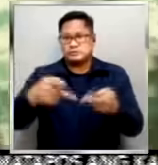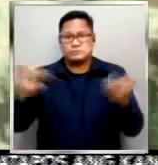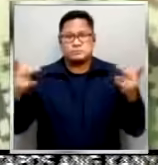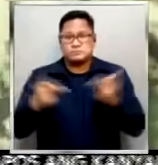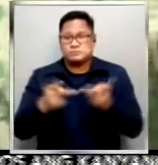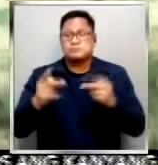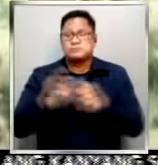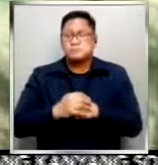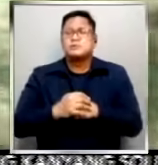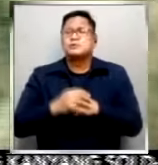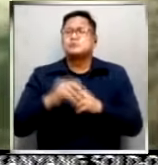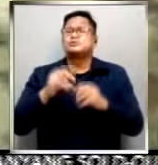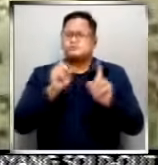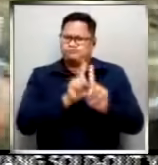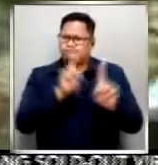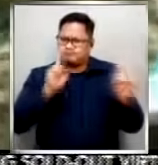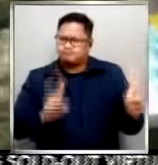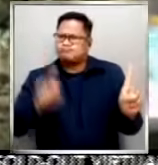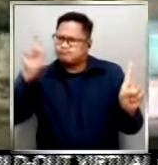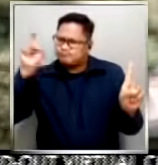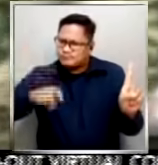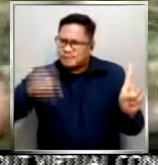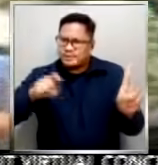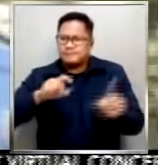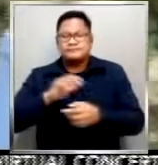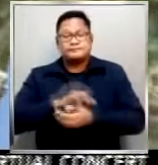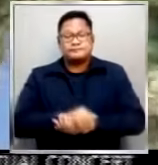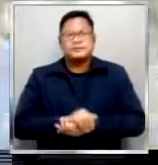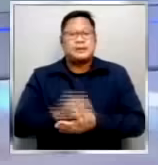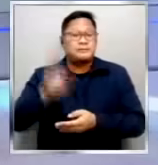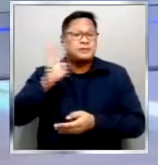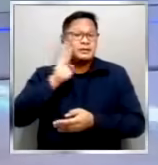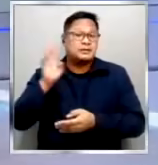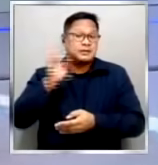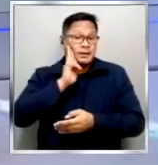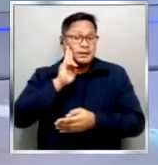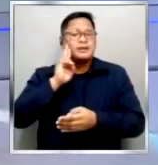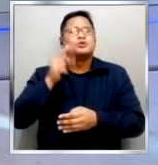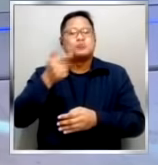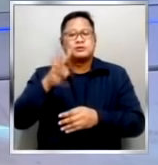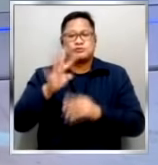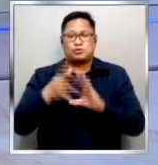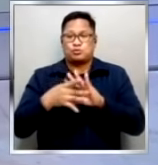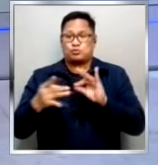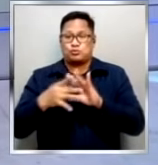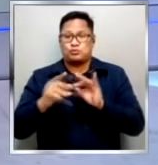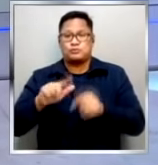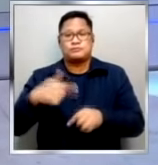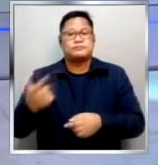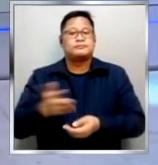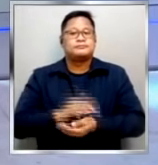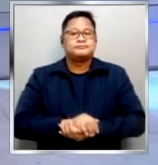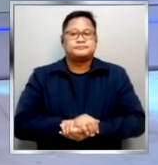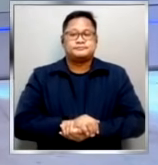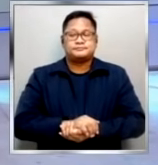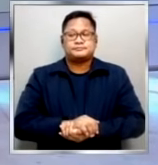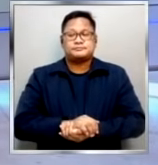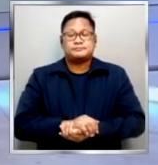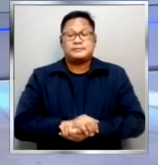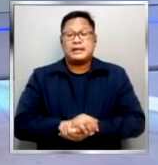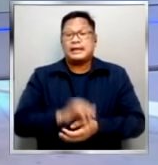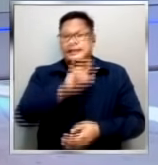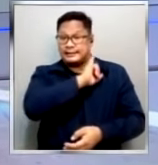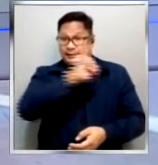distancing. Bernadette Reyes, Nakatutok, 24 oras. Sa Ilagan, Isabela, tuloy pa rin sa paglalaro ng